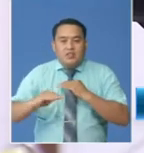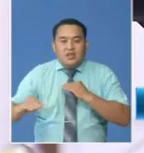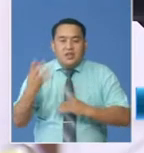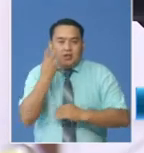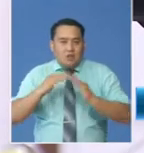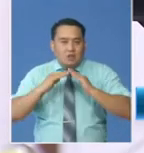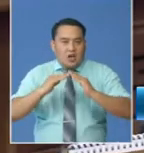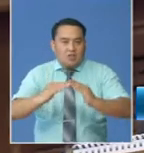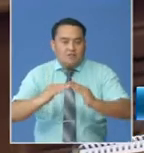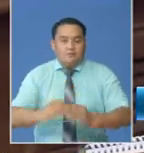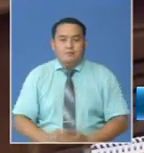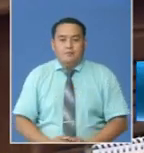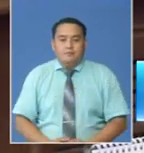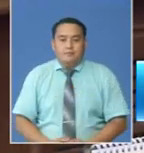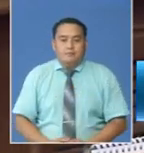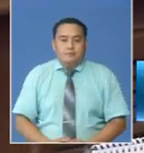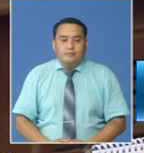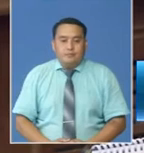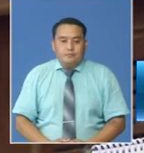тепличных хозяйств.